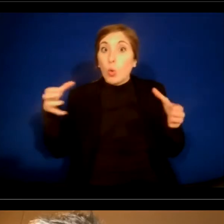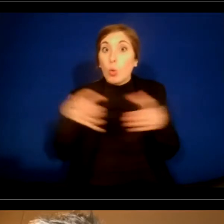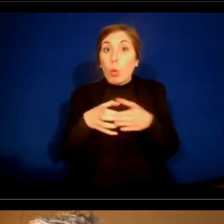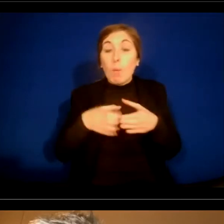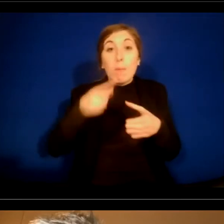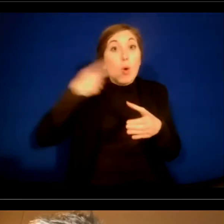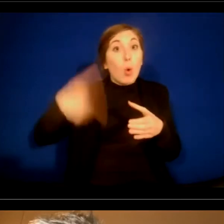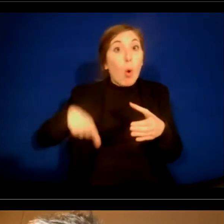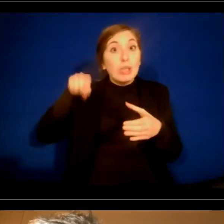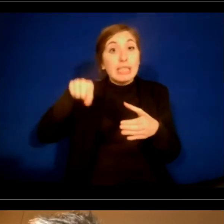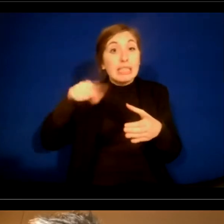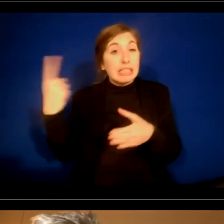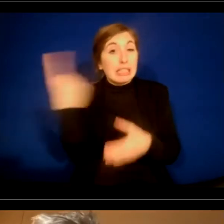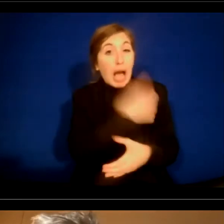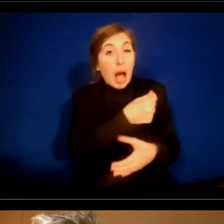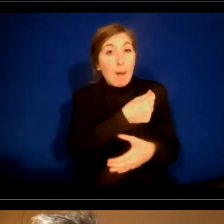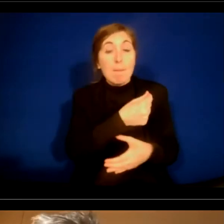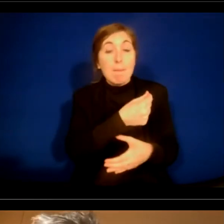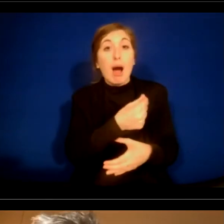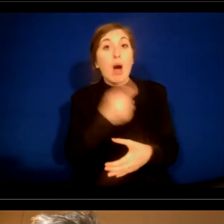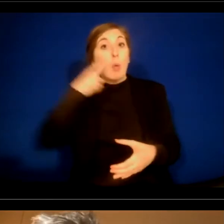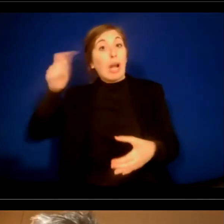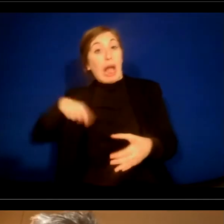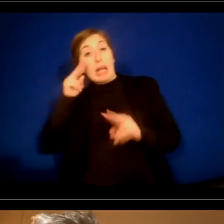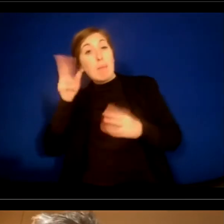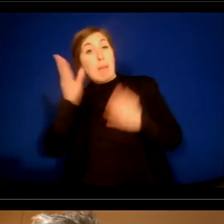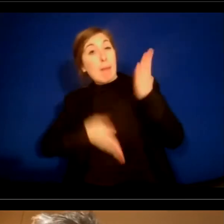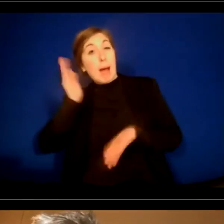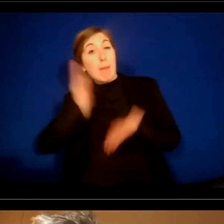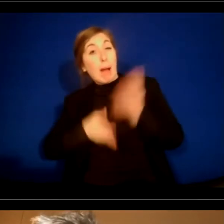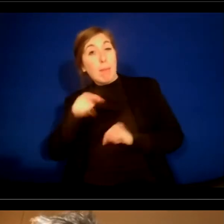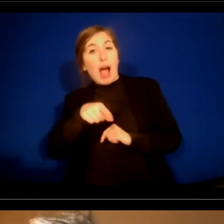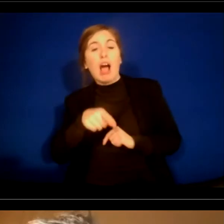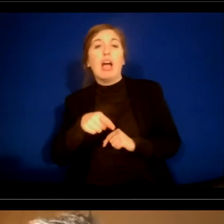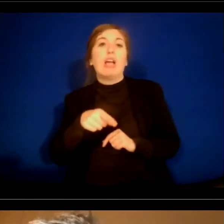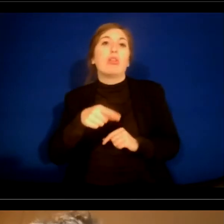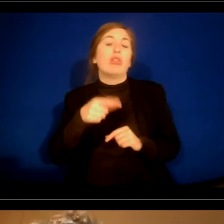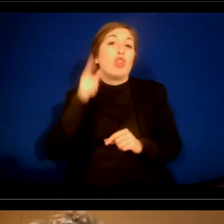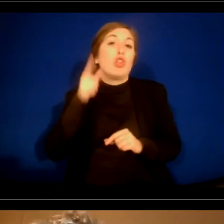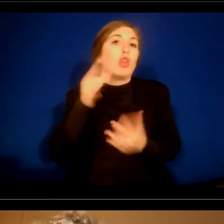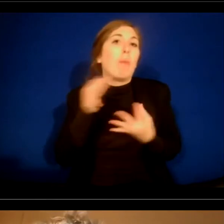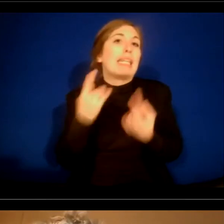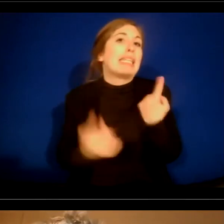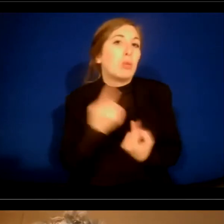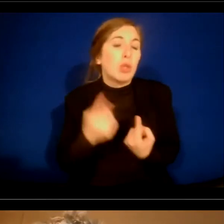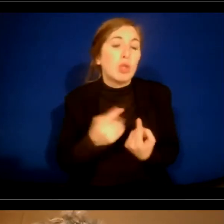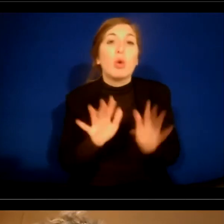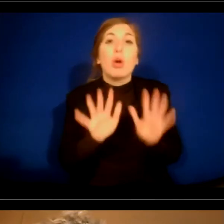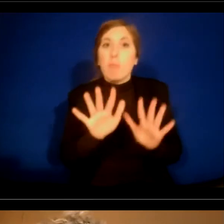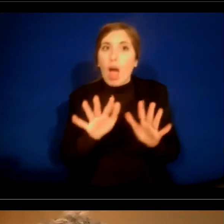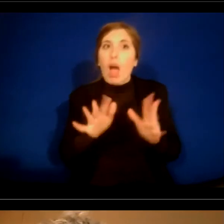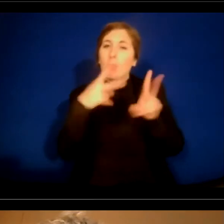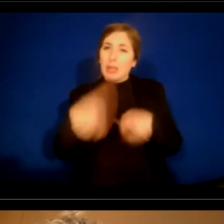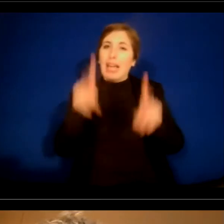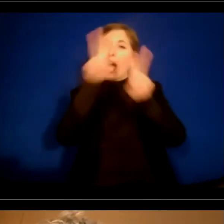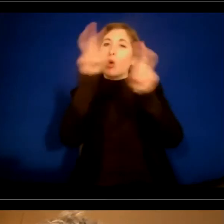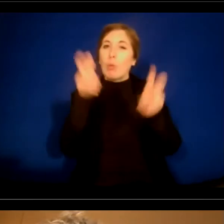poi non so la dinamica, però anche questa è una parte da prendere in considerazione, immagino.